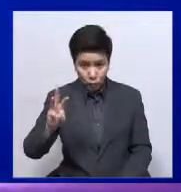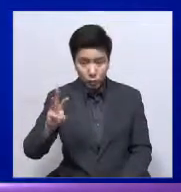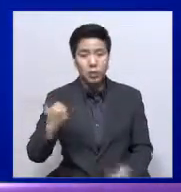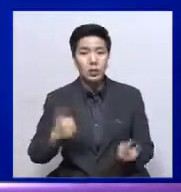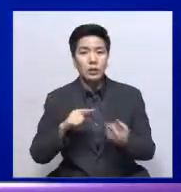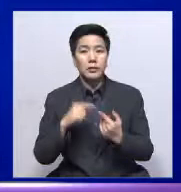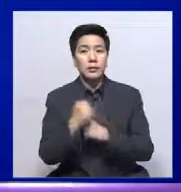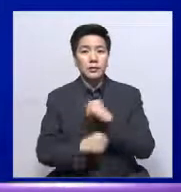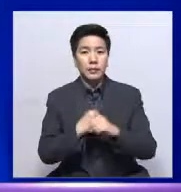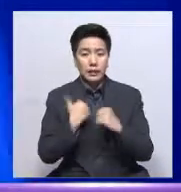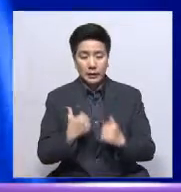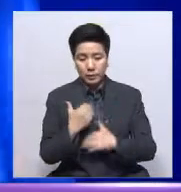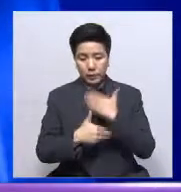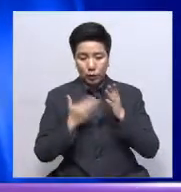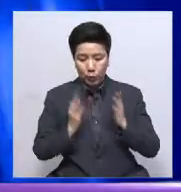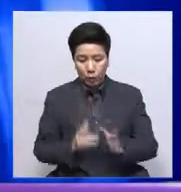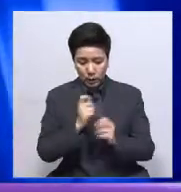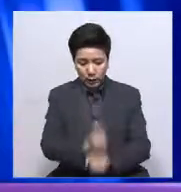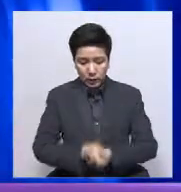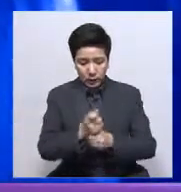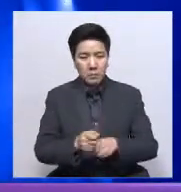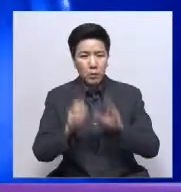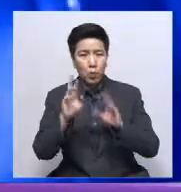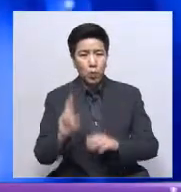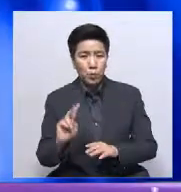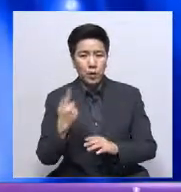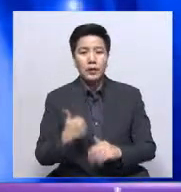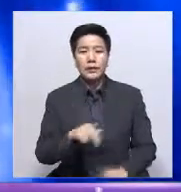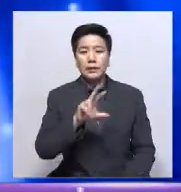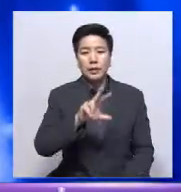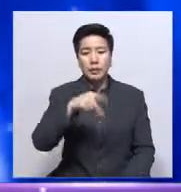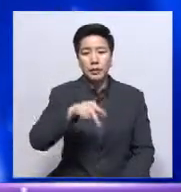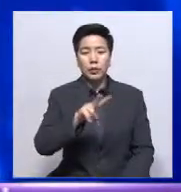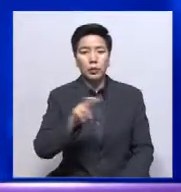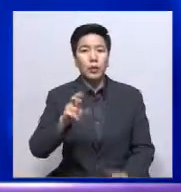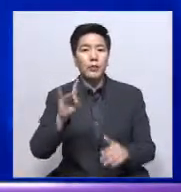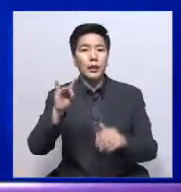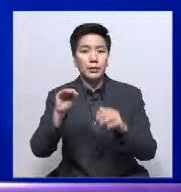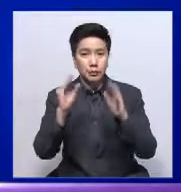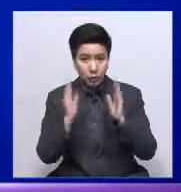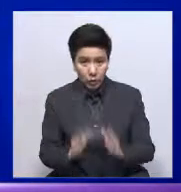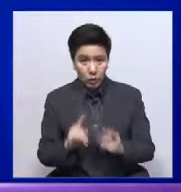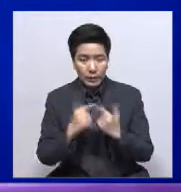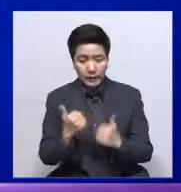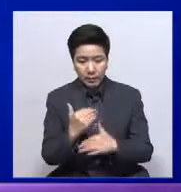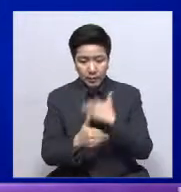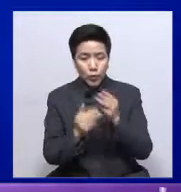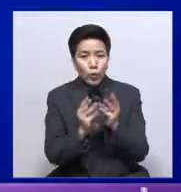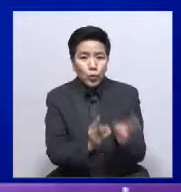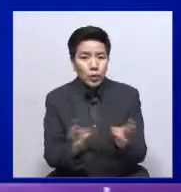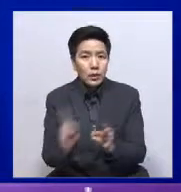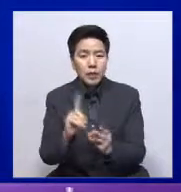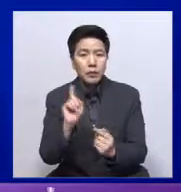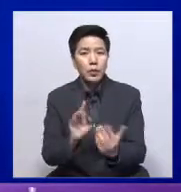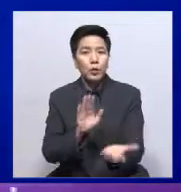ในปีนี้นะครับตั้งเป้าหมายพัฒนาเกษตรกรรุ่นใหม่จำนวน 3,280 รายสำหรับแนวทางการพัฒนาเกษตรก